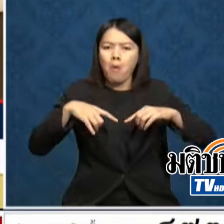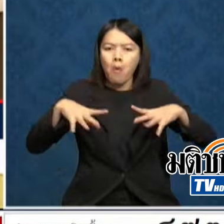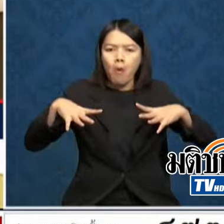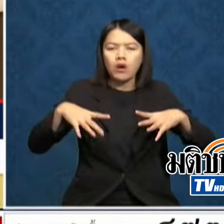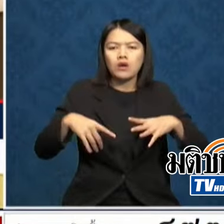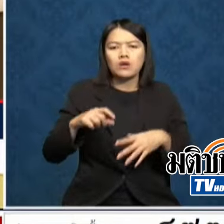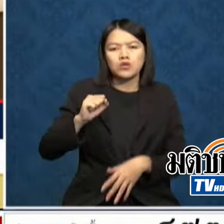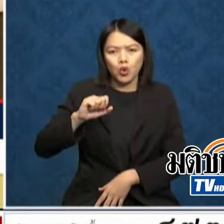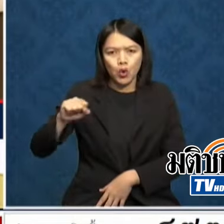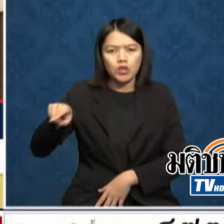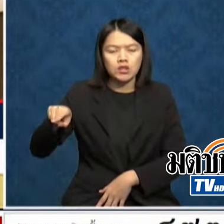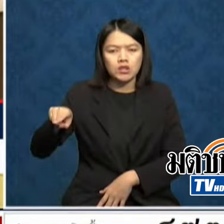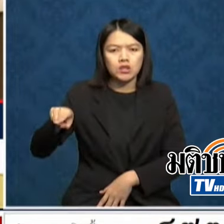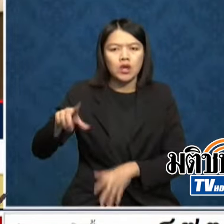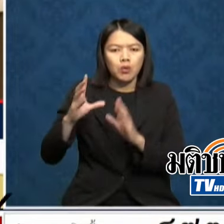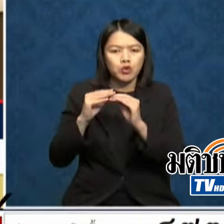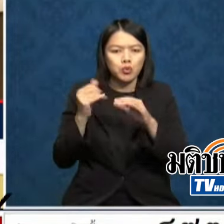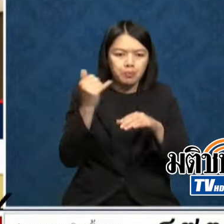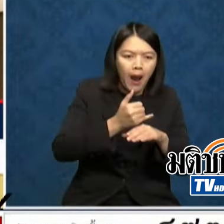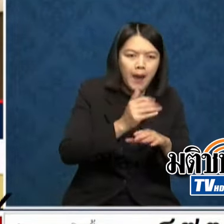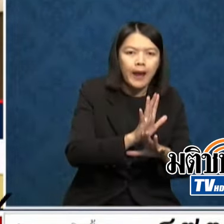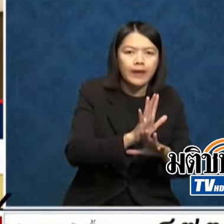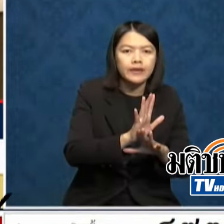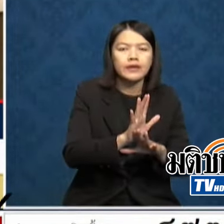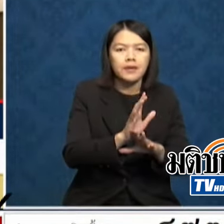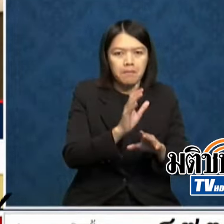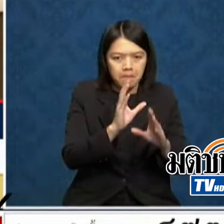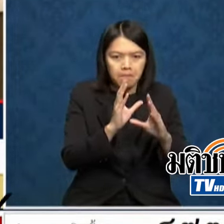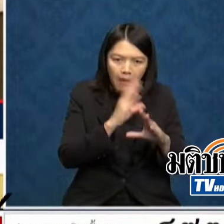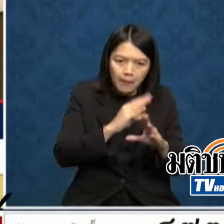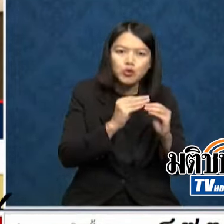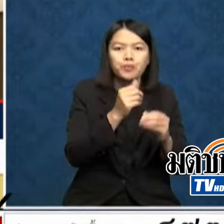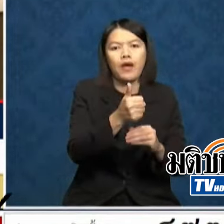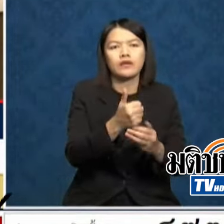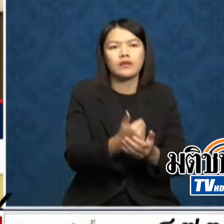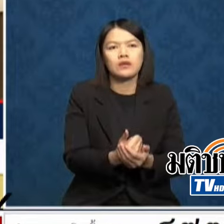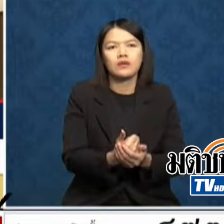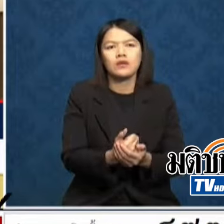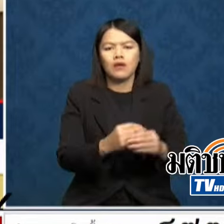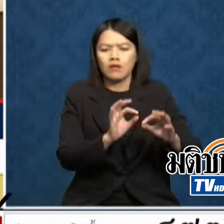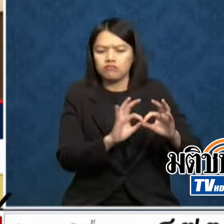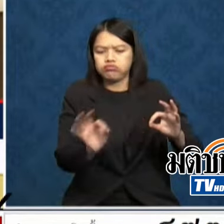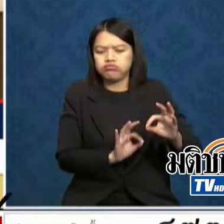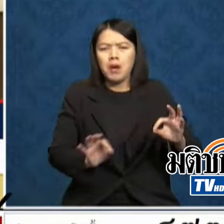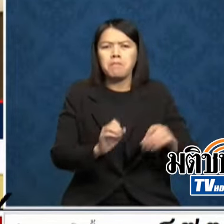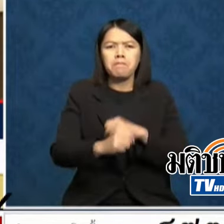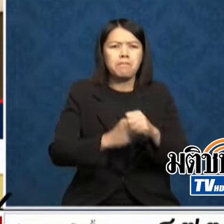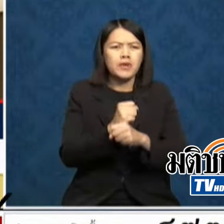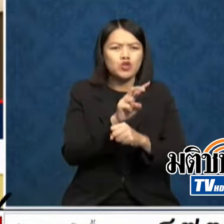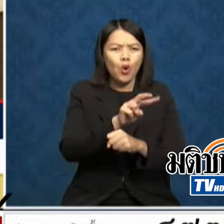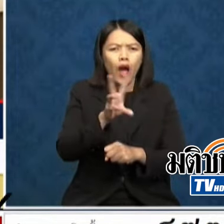การที่สมาชิกผู้นั้นจะมาประชุมสภาผมเข้าใจว่านี่คือข้อความที่เพิ่งมีในรัฐธรรมนูญฉบับปี60เนี้ย